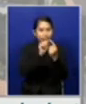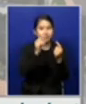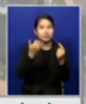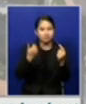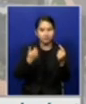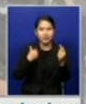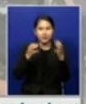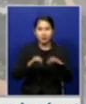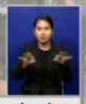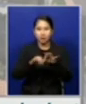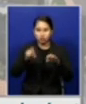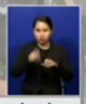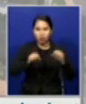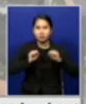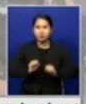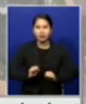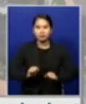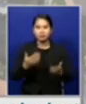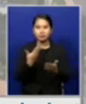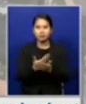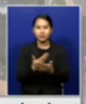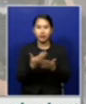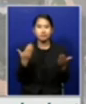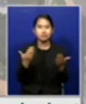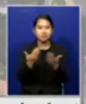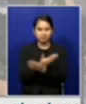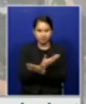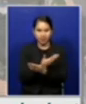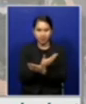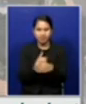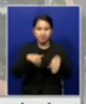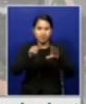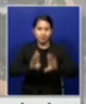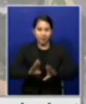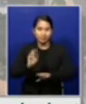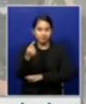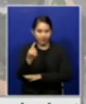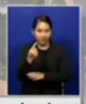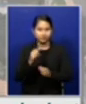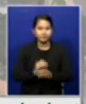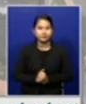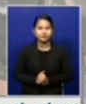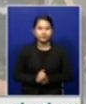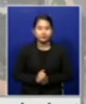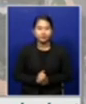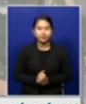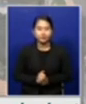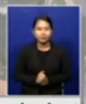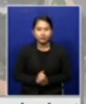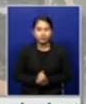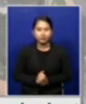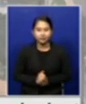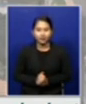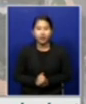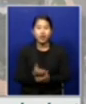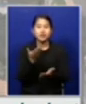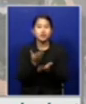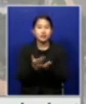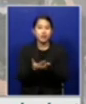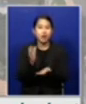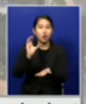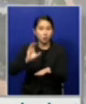ญที่จะเปลี่ยนงบประมาณแบบ New Normal ท่านต้องปรับงบด้